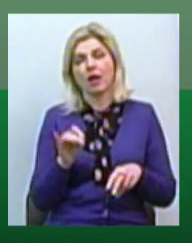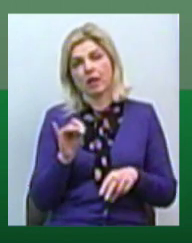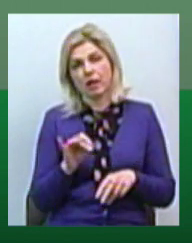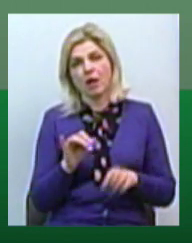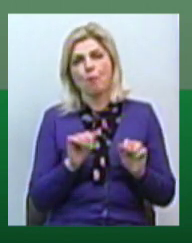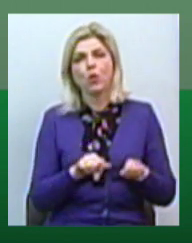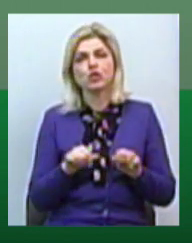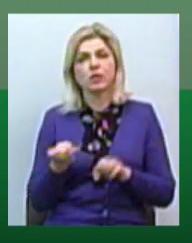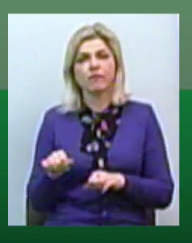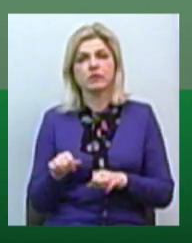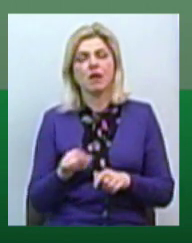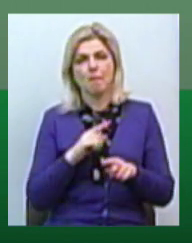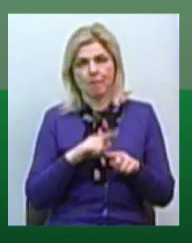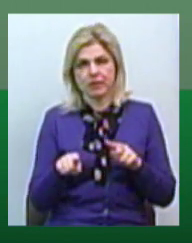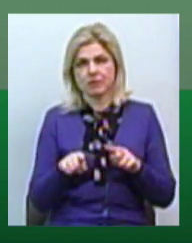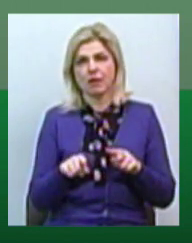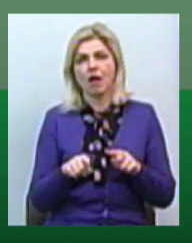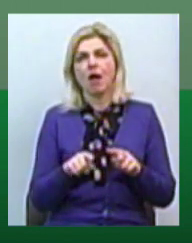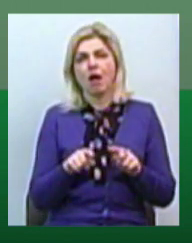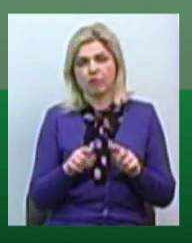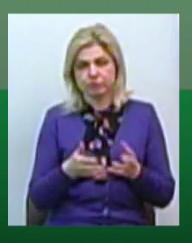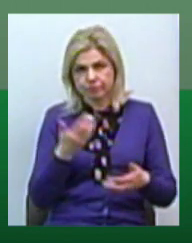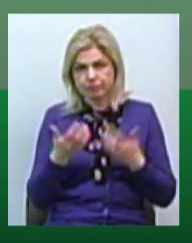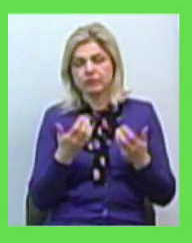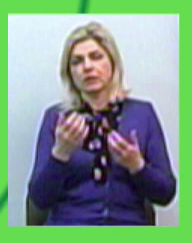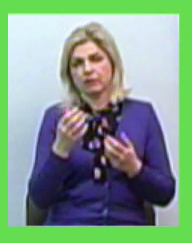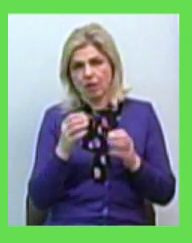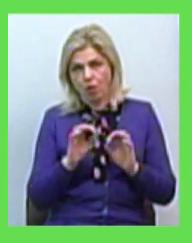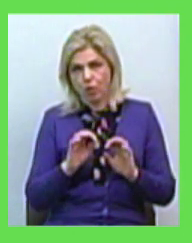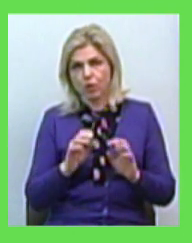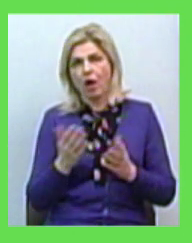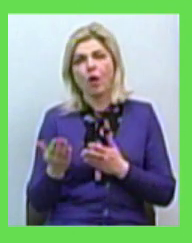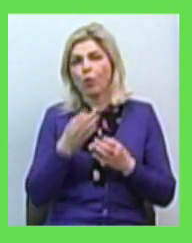якось швидше розкривати будь-які злочини.